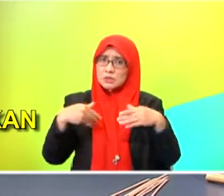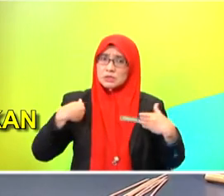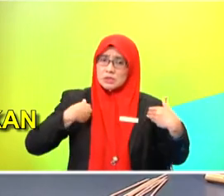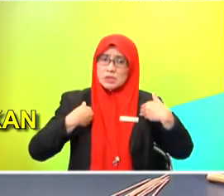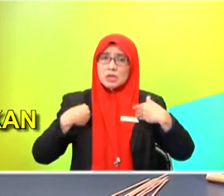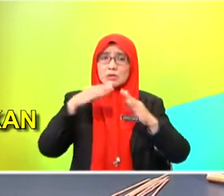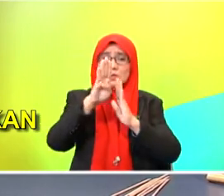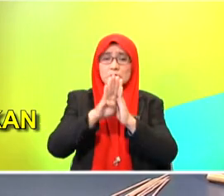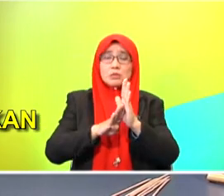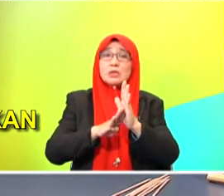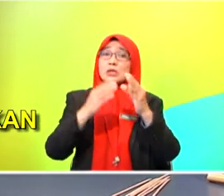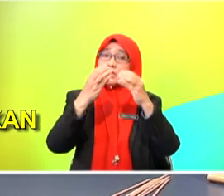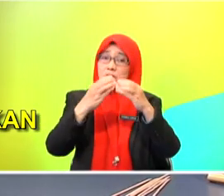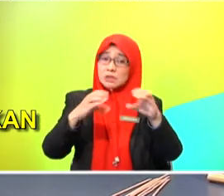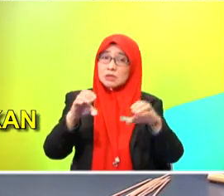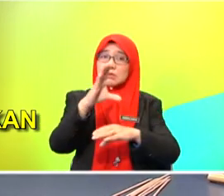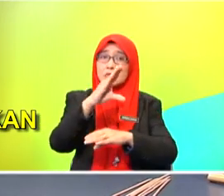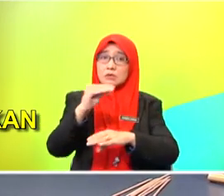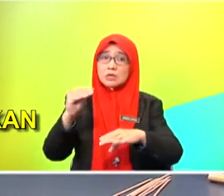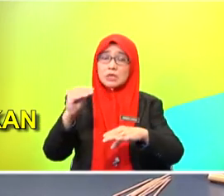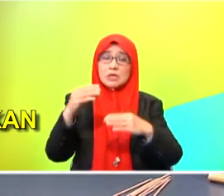macam mana murid-murid? Mana satu?